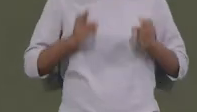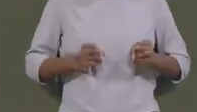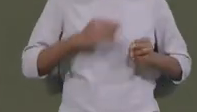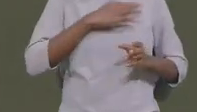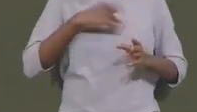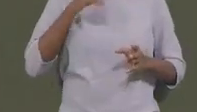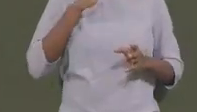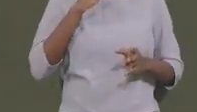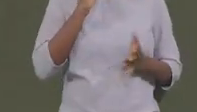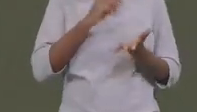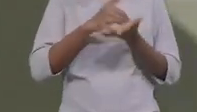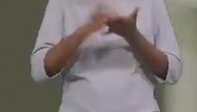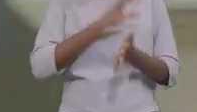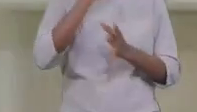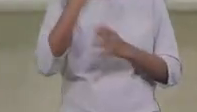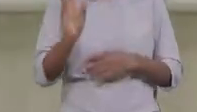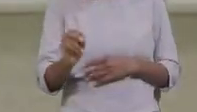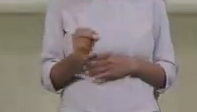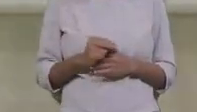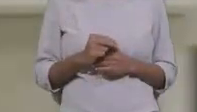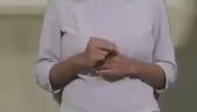êtes humain. Que vous n'êtes pas divin